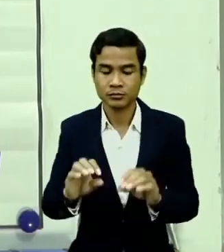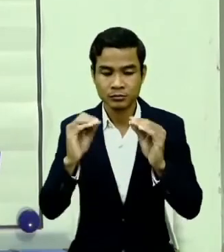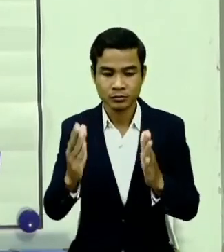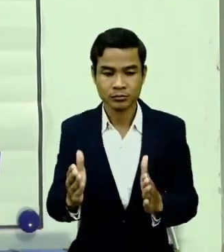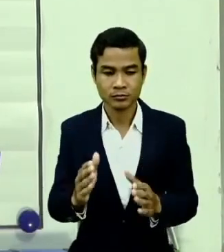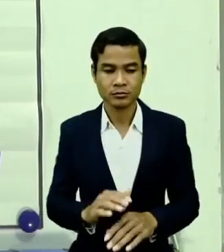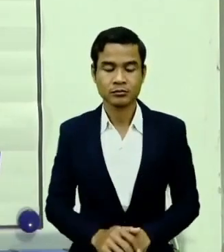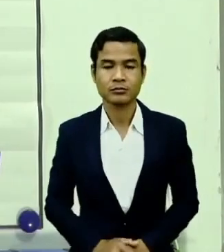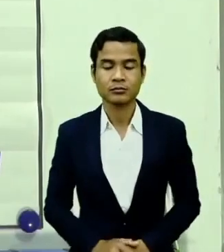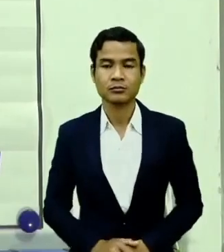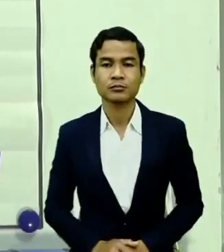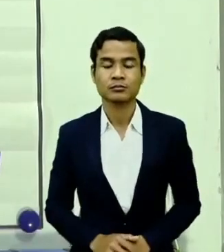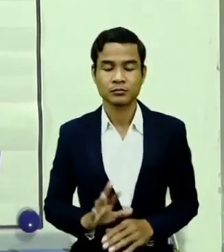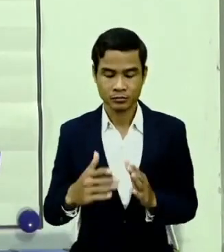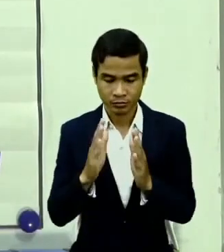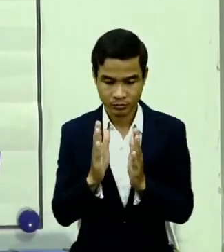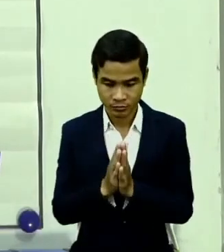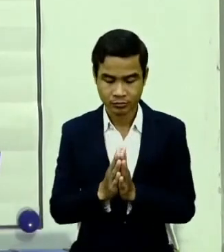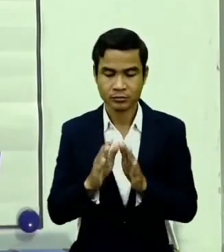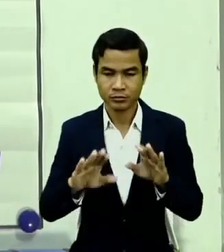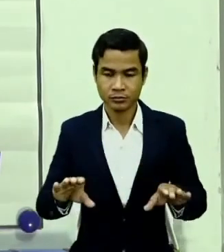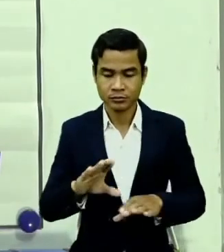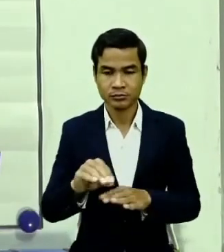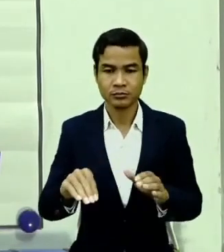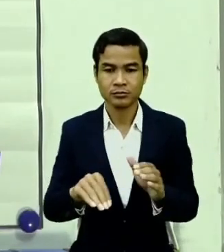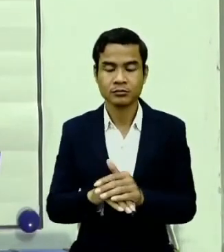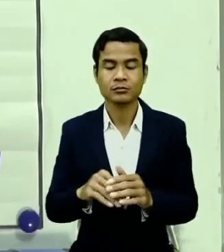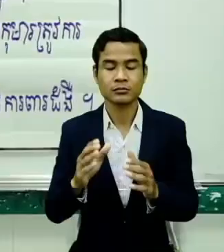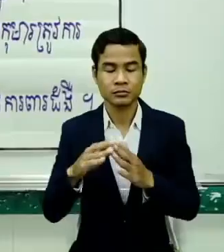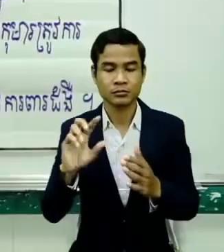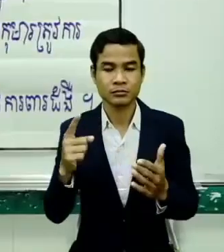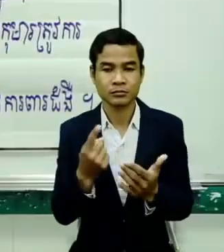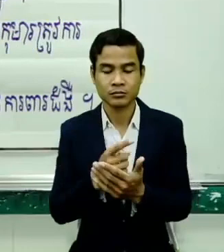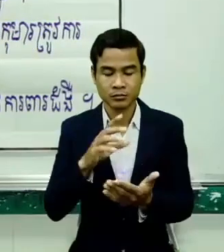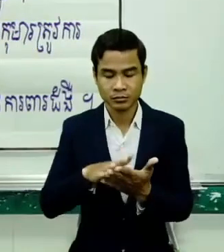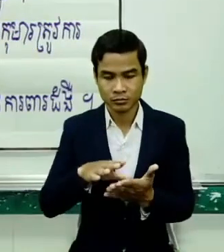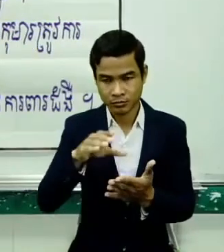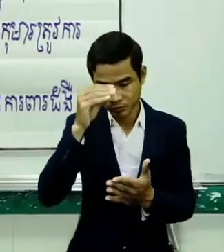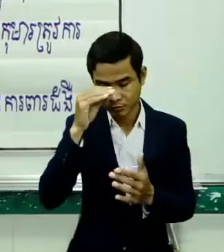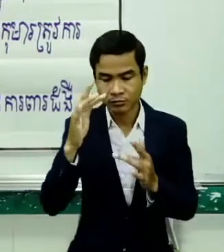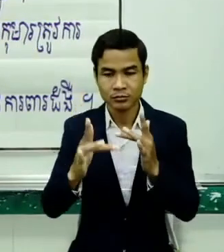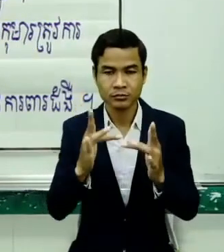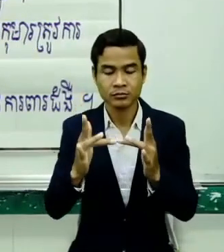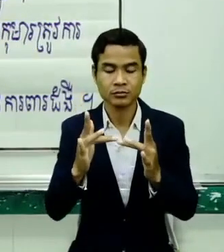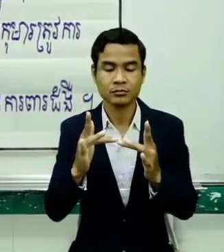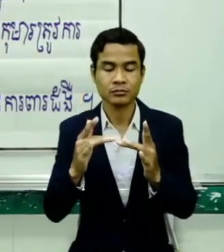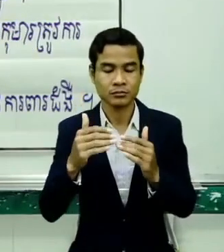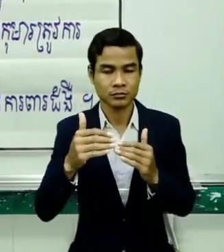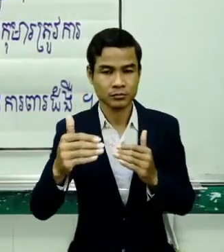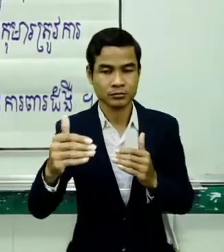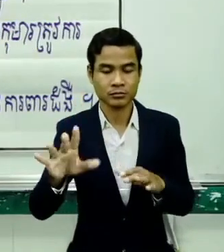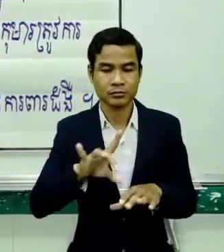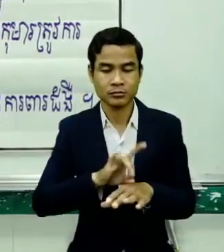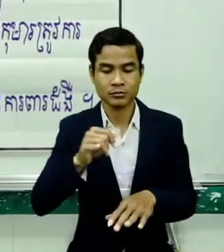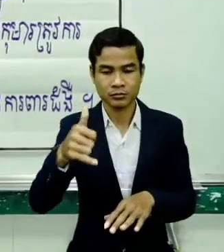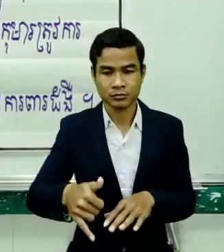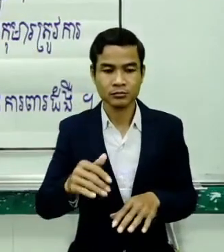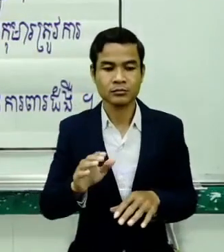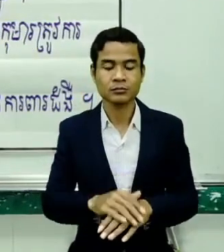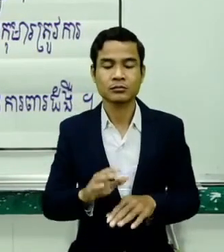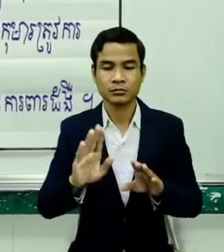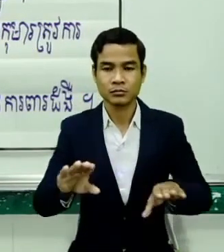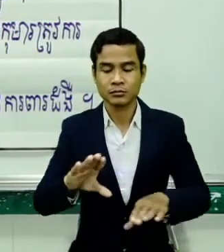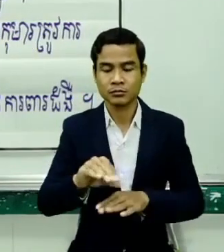ចាអរគុណកូនកូនទាំងអស់គ្នាសម្រាប់ការចូលរួមសិក្សាពីចម្ងាយជាមួយអ្នកគ្រូនាពេលនេះហើយ